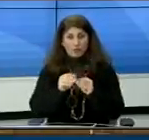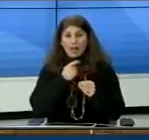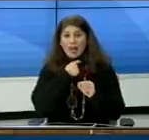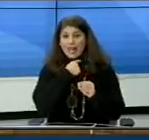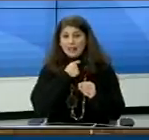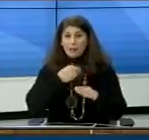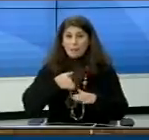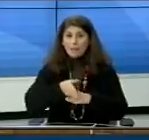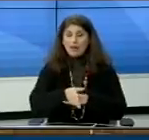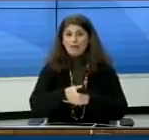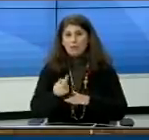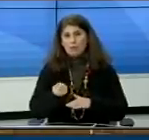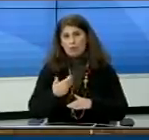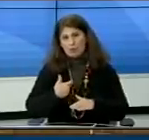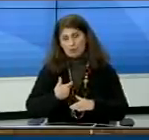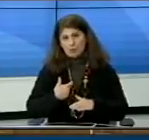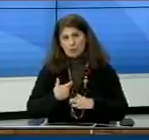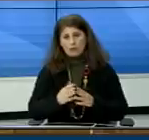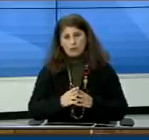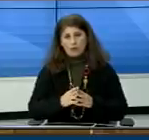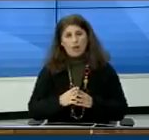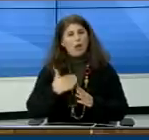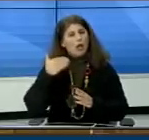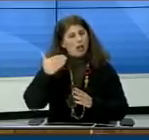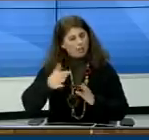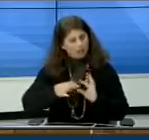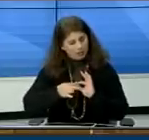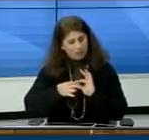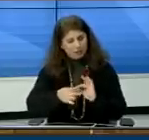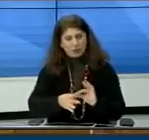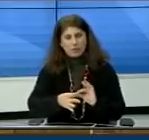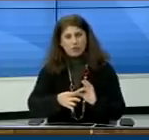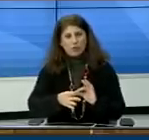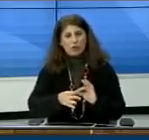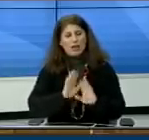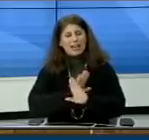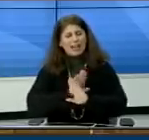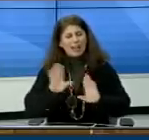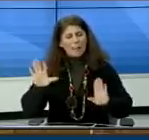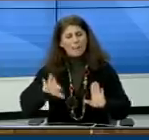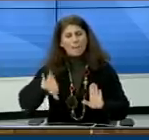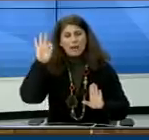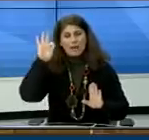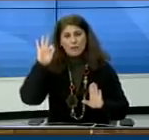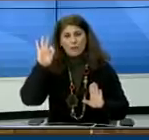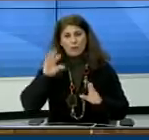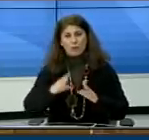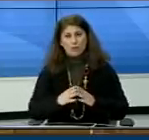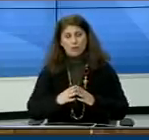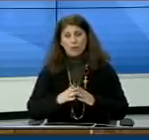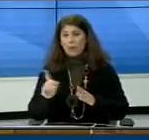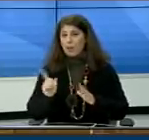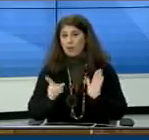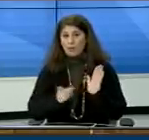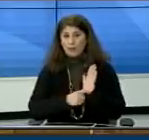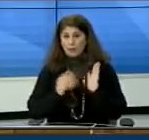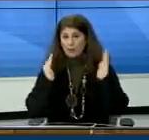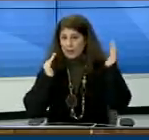έκτακτες παρεμβάσεις τις οποίες κάνουμε θα συνεχιστούν. Σε καμία περίπτωση όμως δεν πρέπει